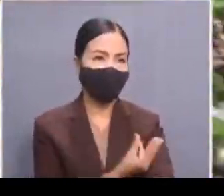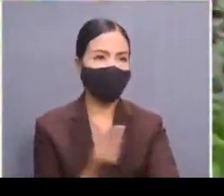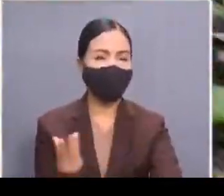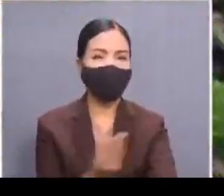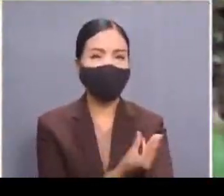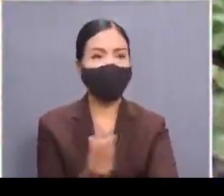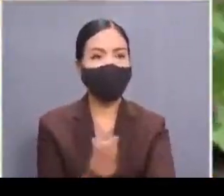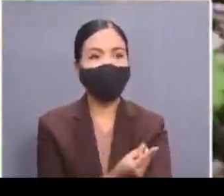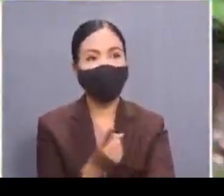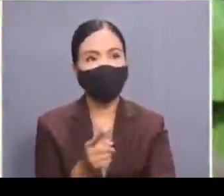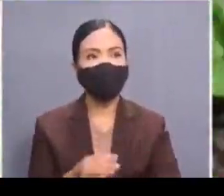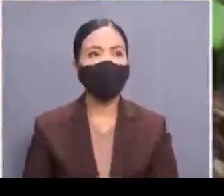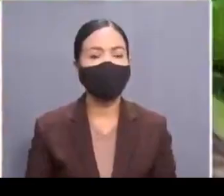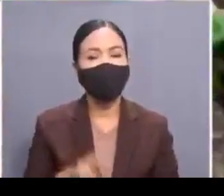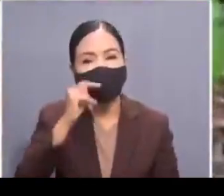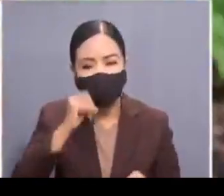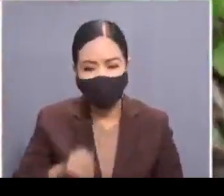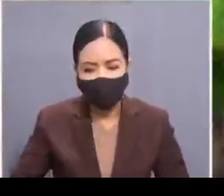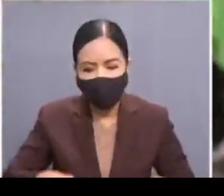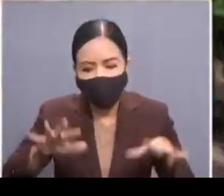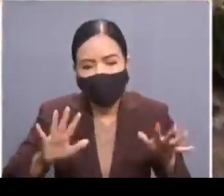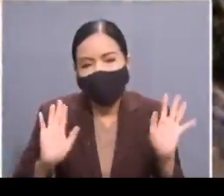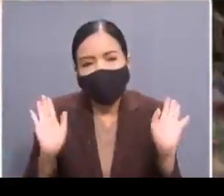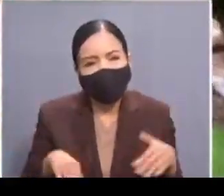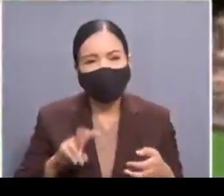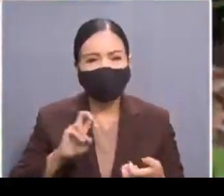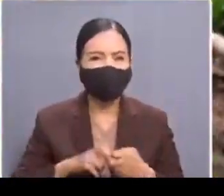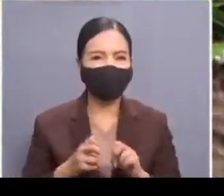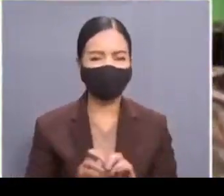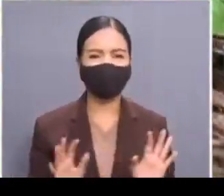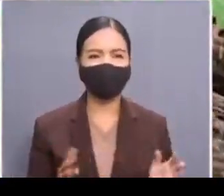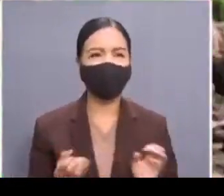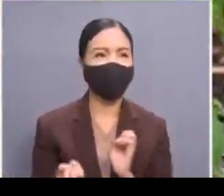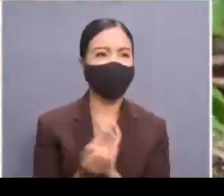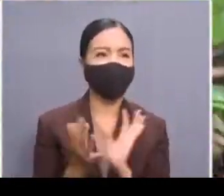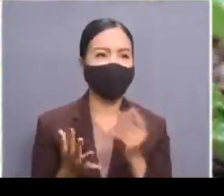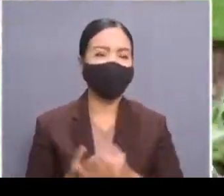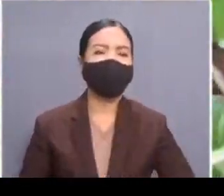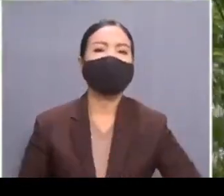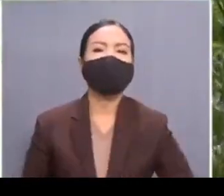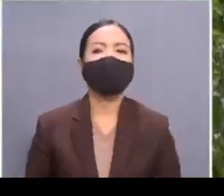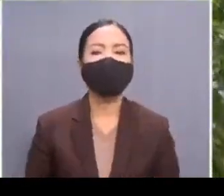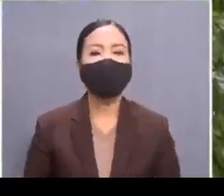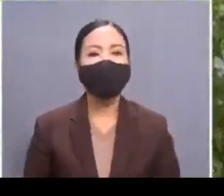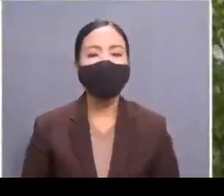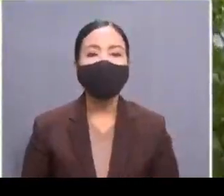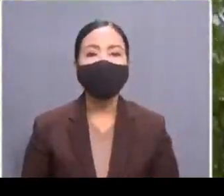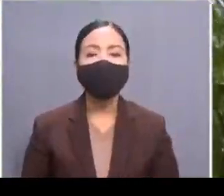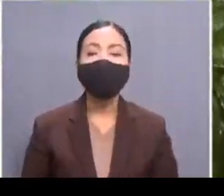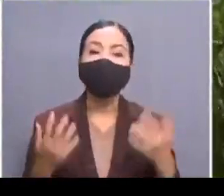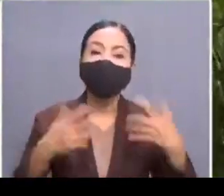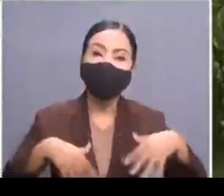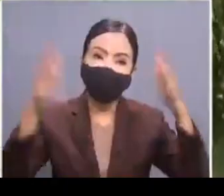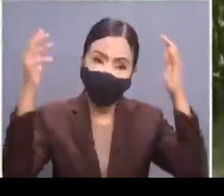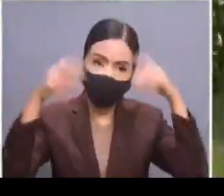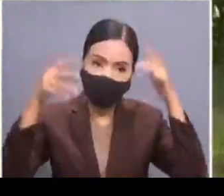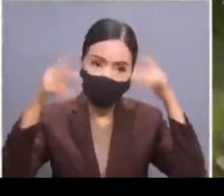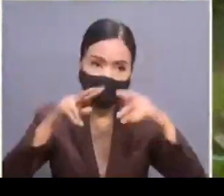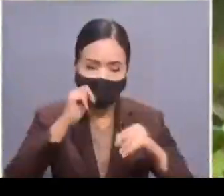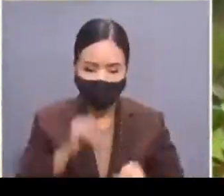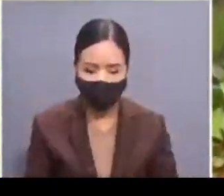ที่น้ำท่วมก็ไม่เกี่ยวไม่กระทบกับเราเท่าไหร่ครับเรื่องฝนตกแรงๆมา